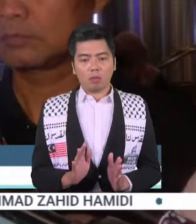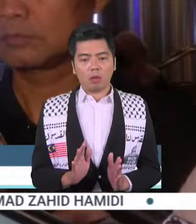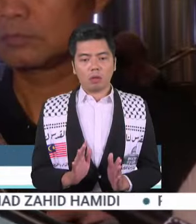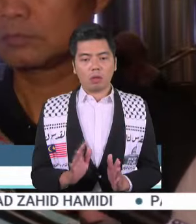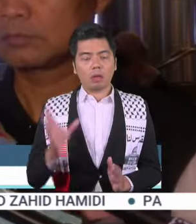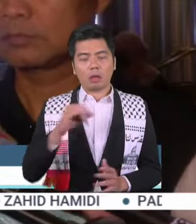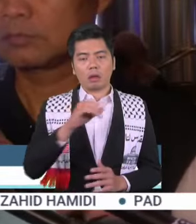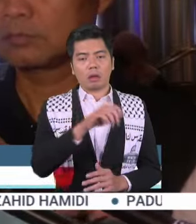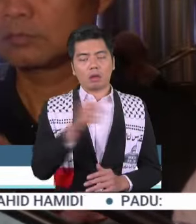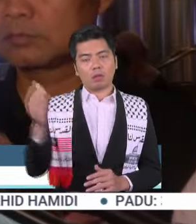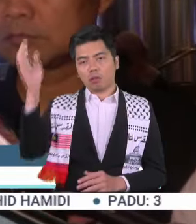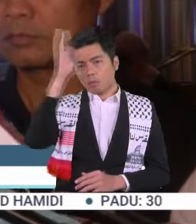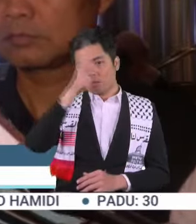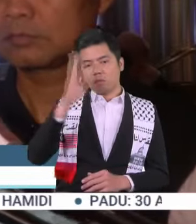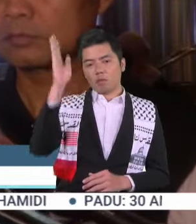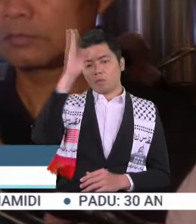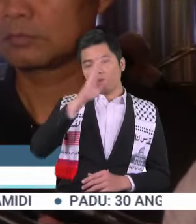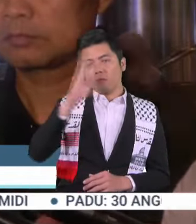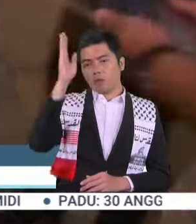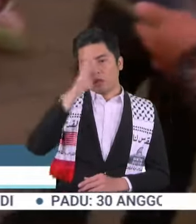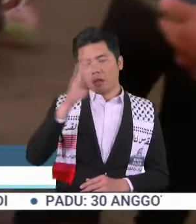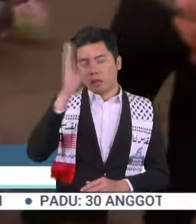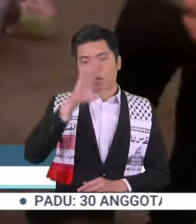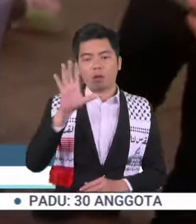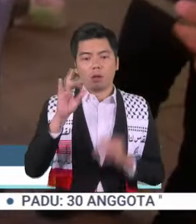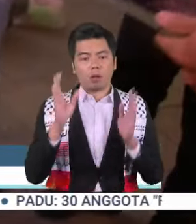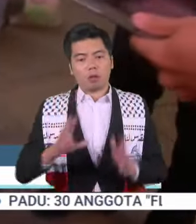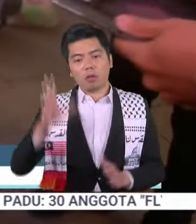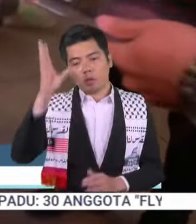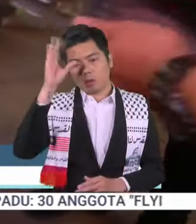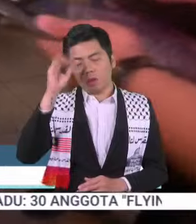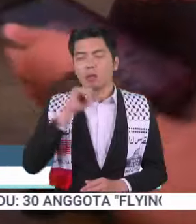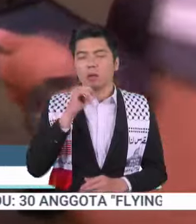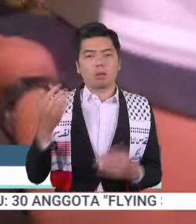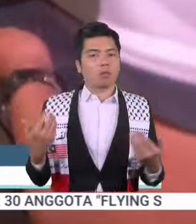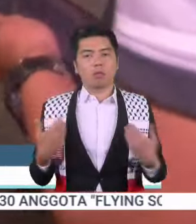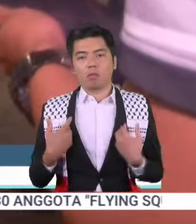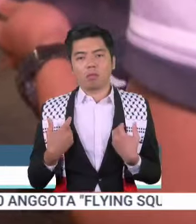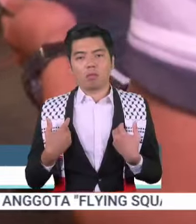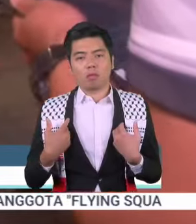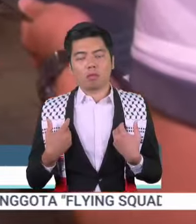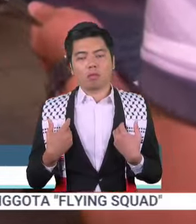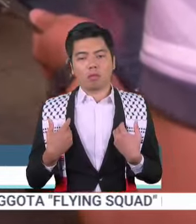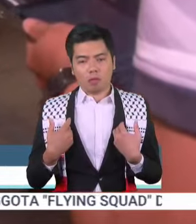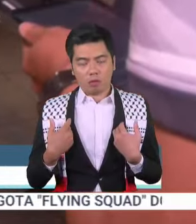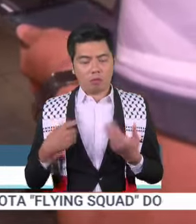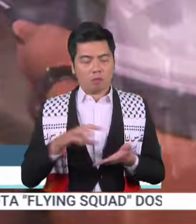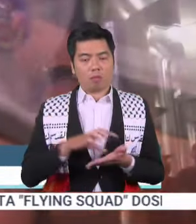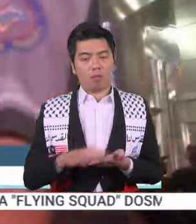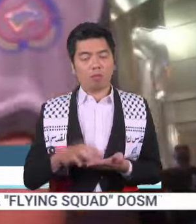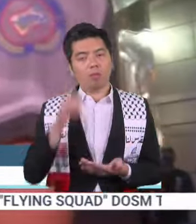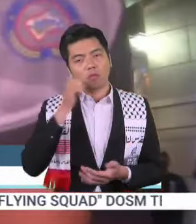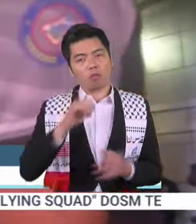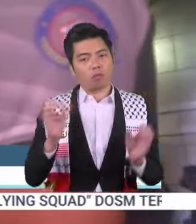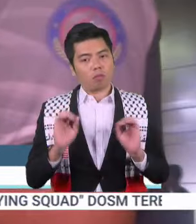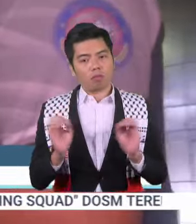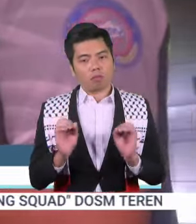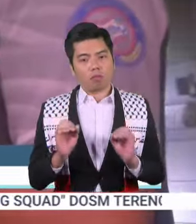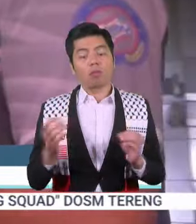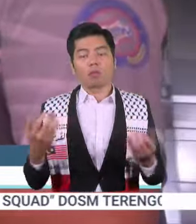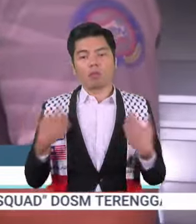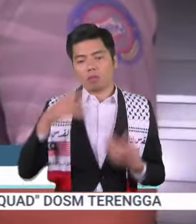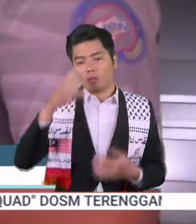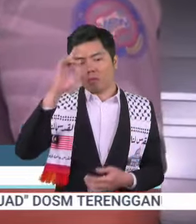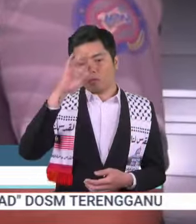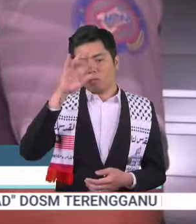daripada Bangladesh melibatkan 8 orang lelaki. Tiada perempuan. Yang ketiga daripada India juga